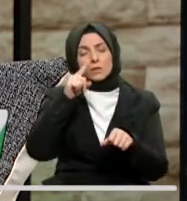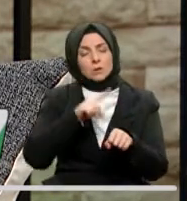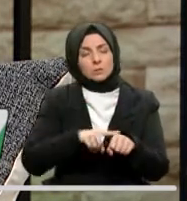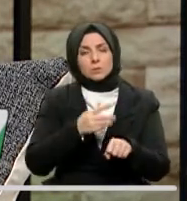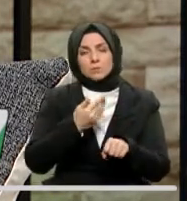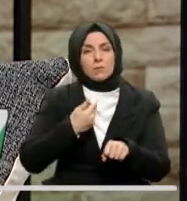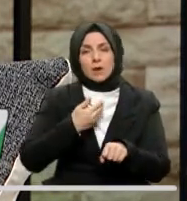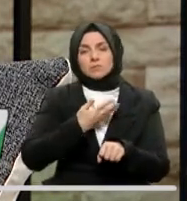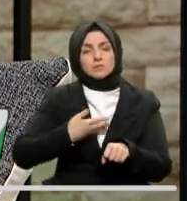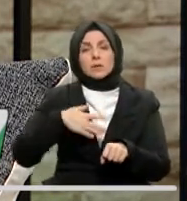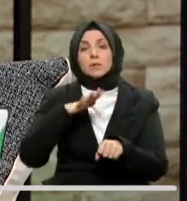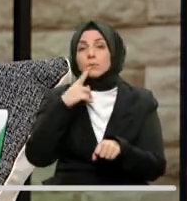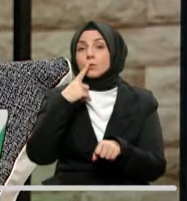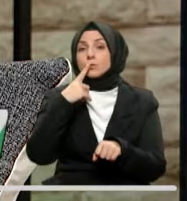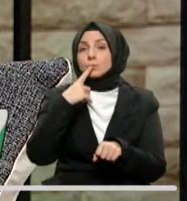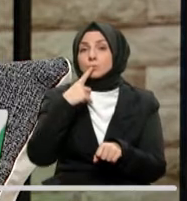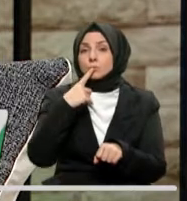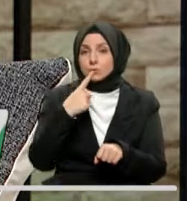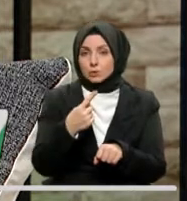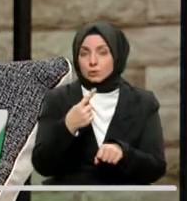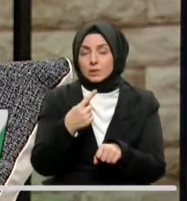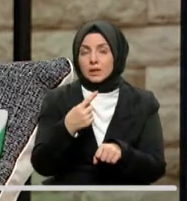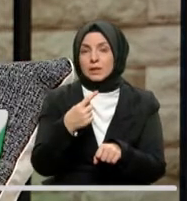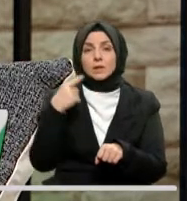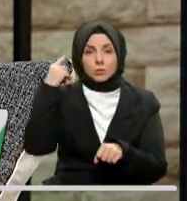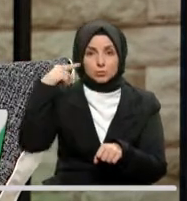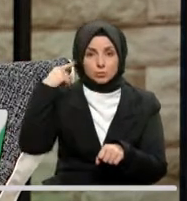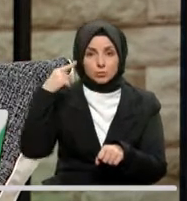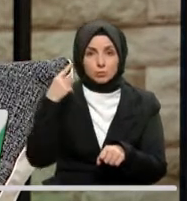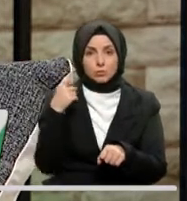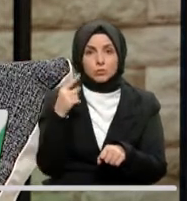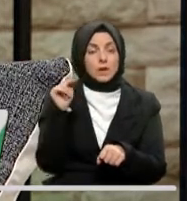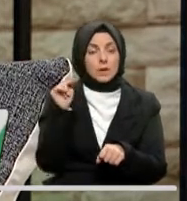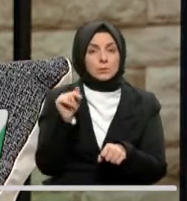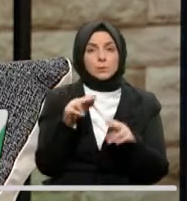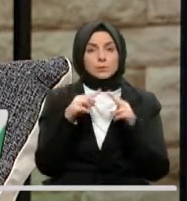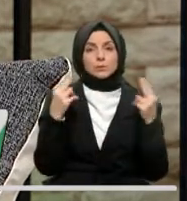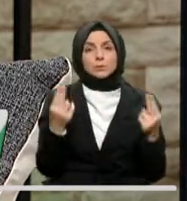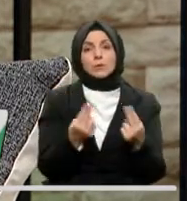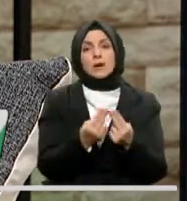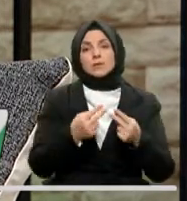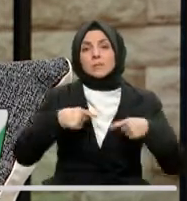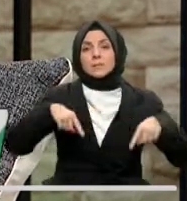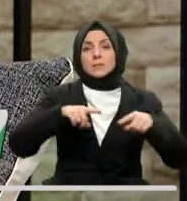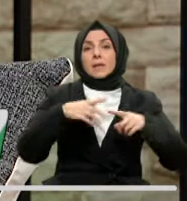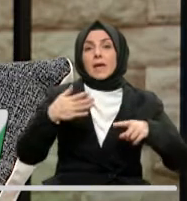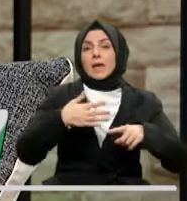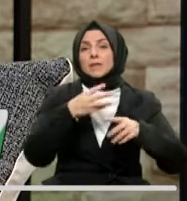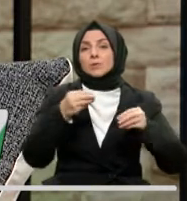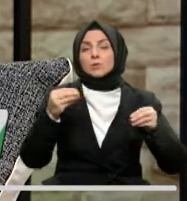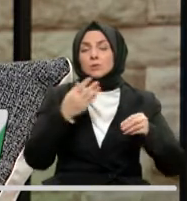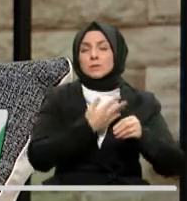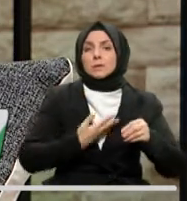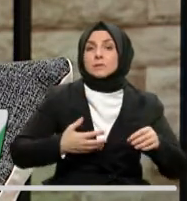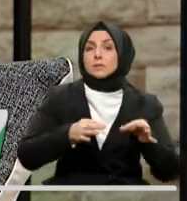bakıldığında bu dünyada Hakikaten bize en çok sevecek kişi kişilerden birisi ama onu bile